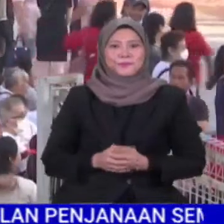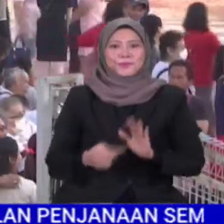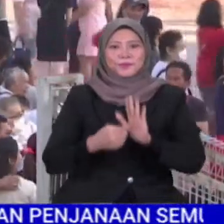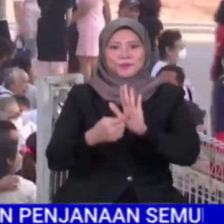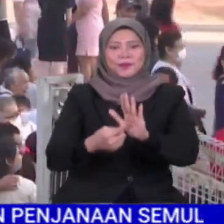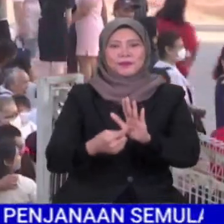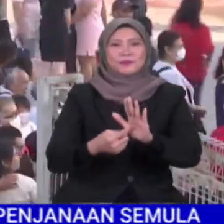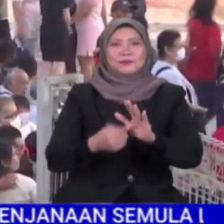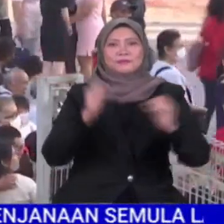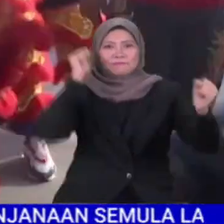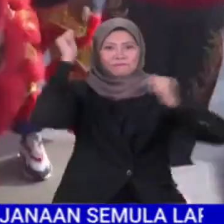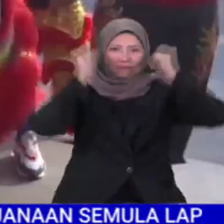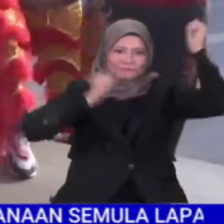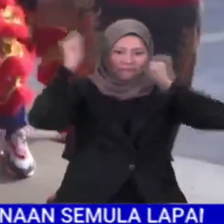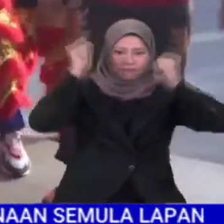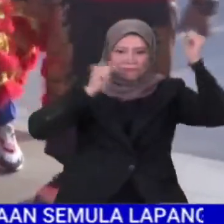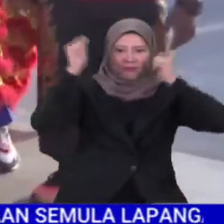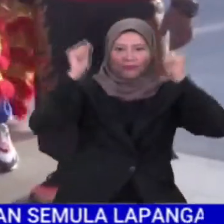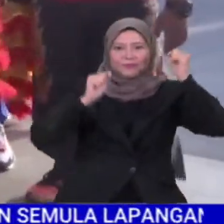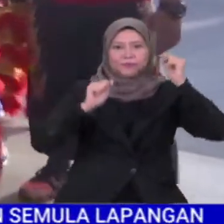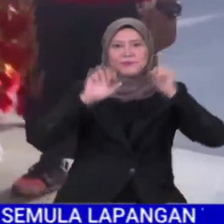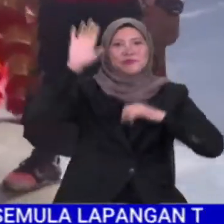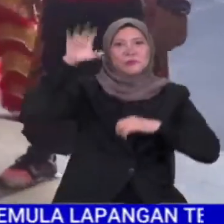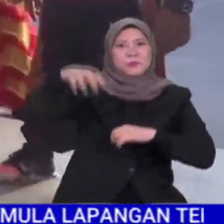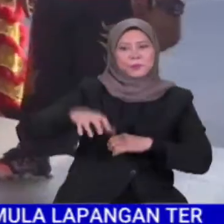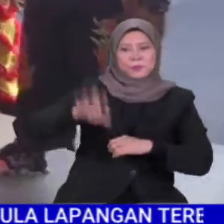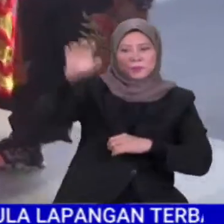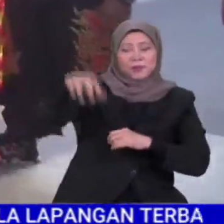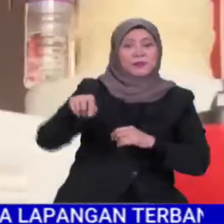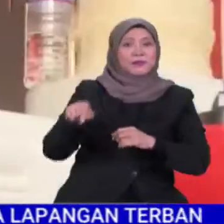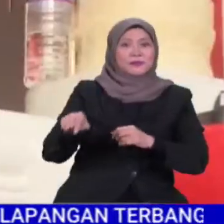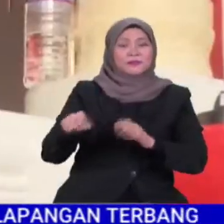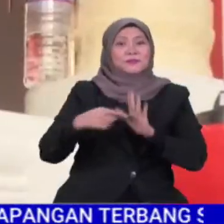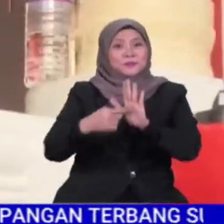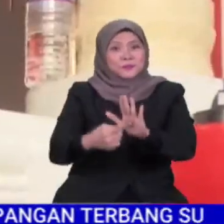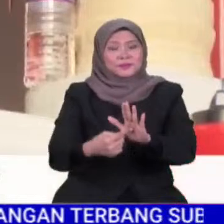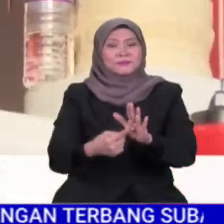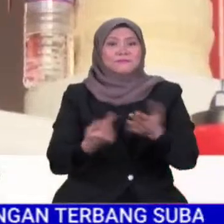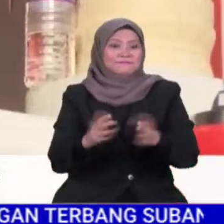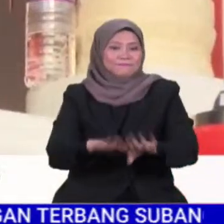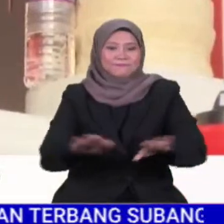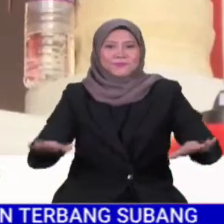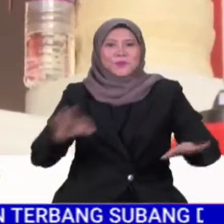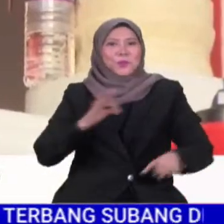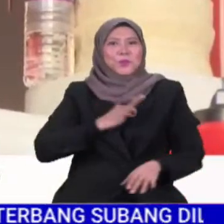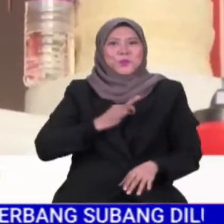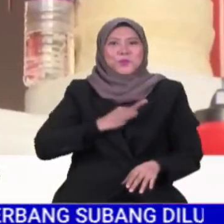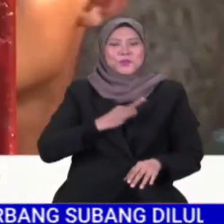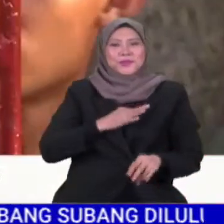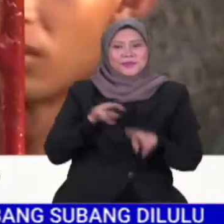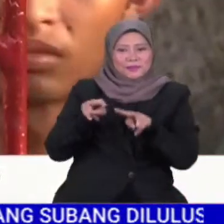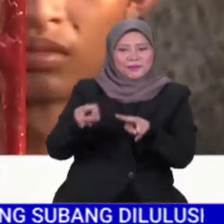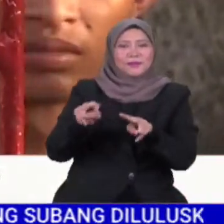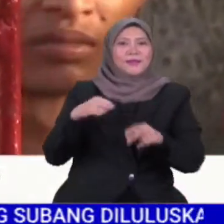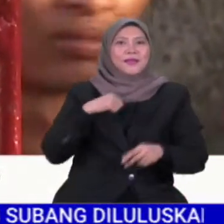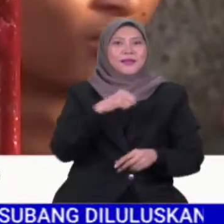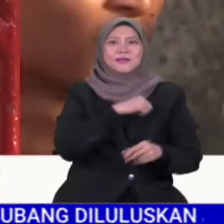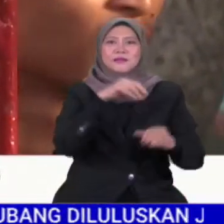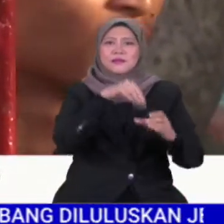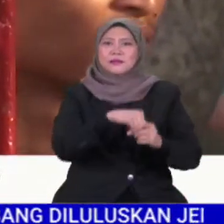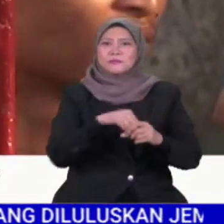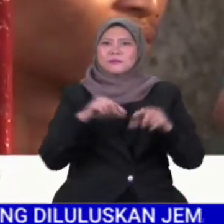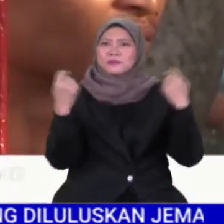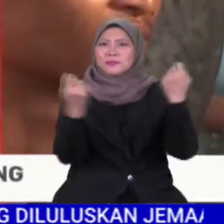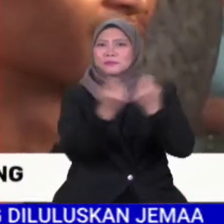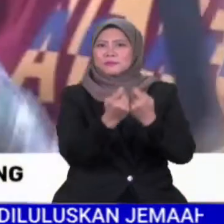Persembahan tarian singa antara yang menarik perhatian orang ramai, terutama dalam kalangan kanak-kanak. Lebih menarik, ahli dalam